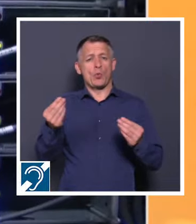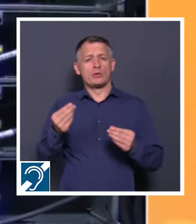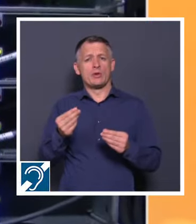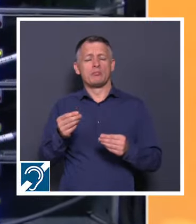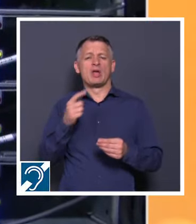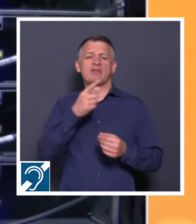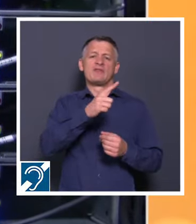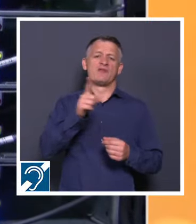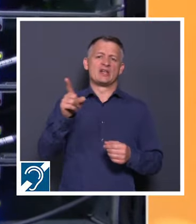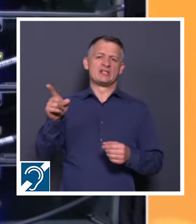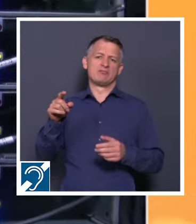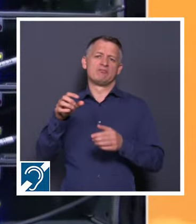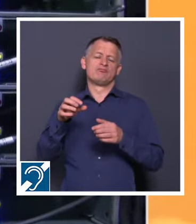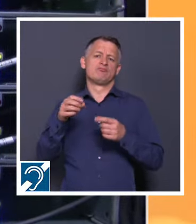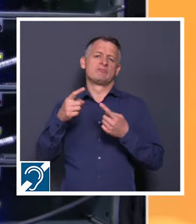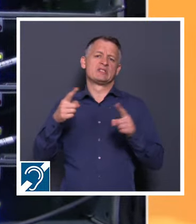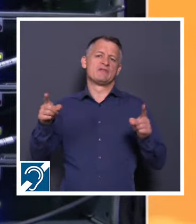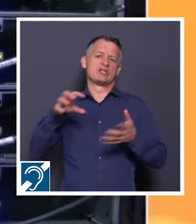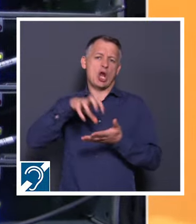colțuri de faptul că